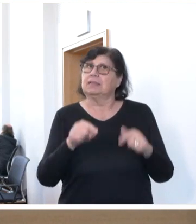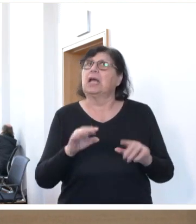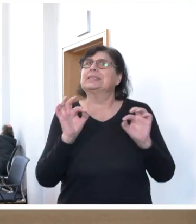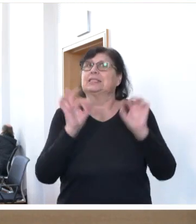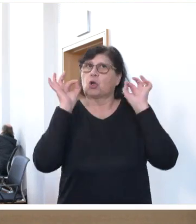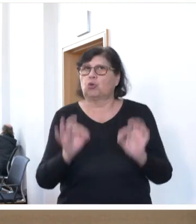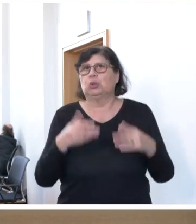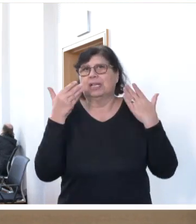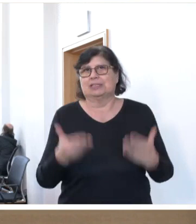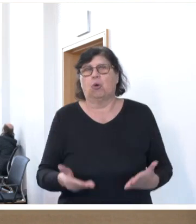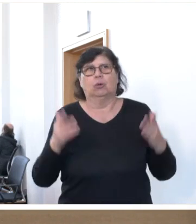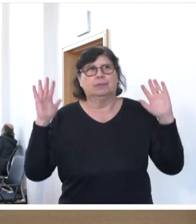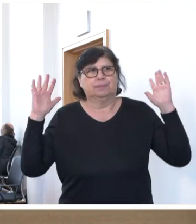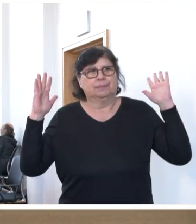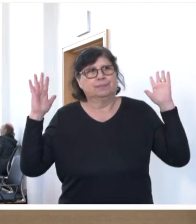so.